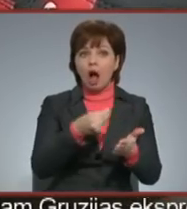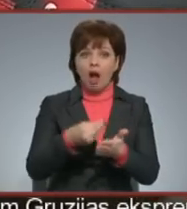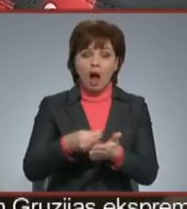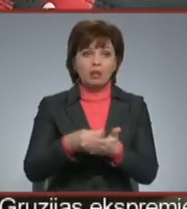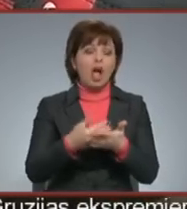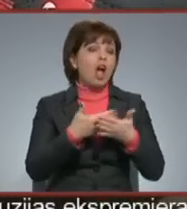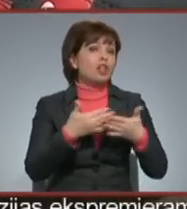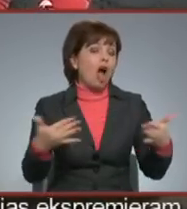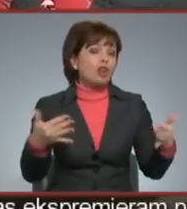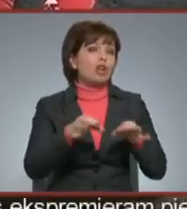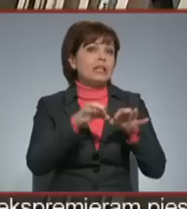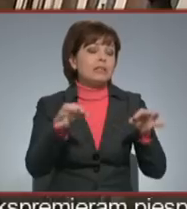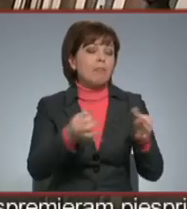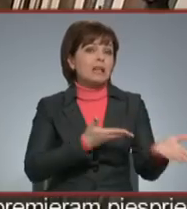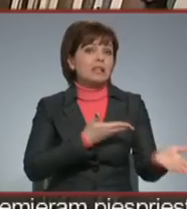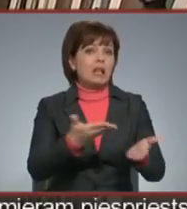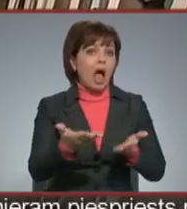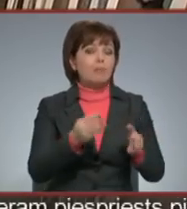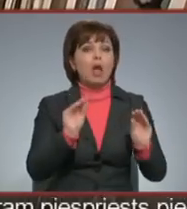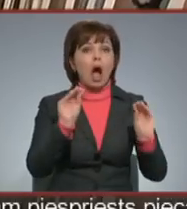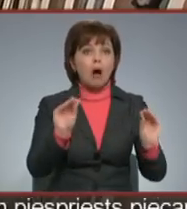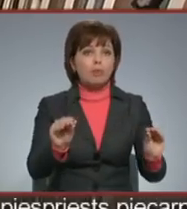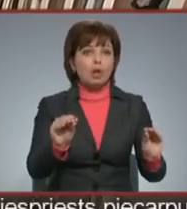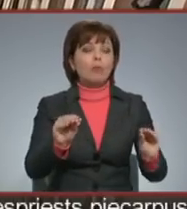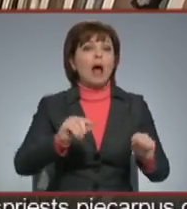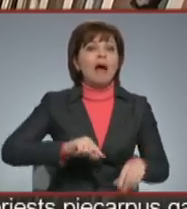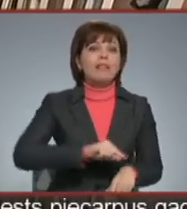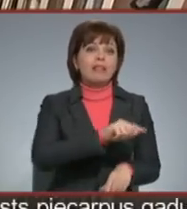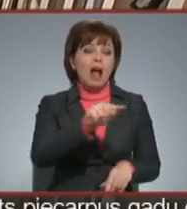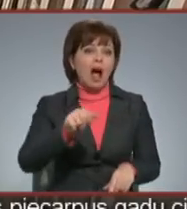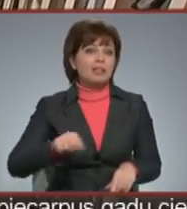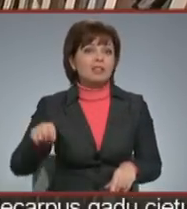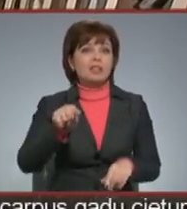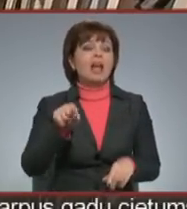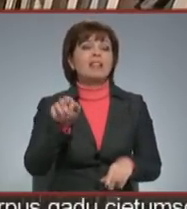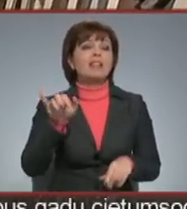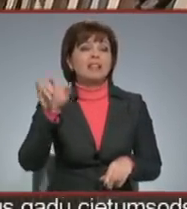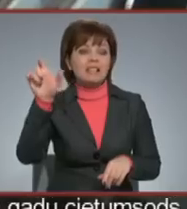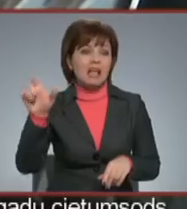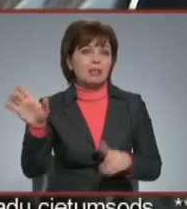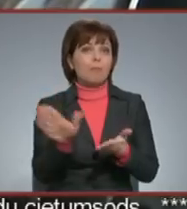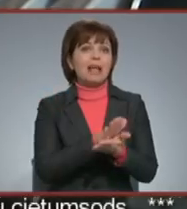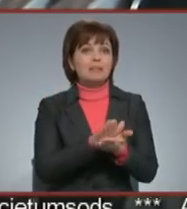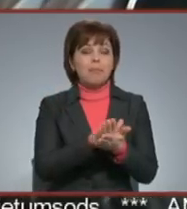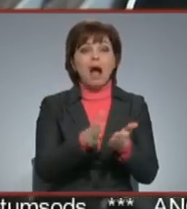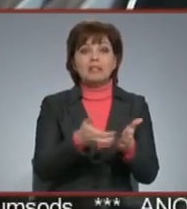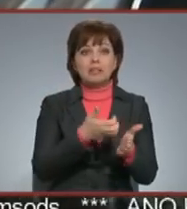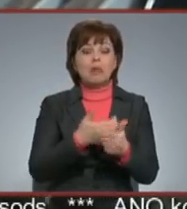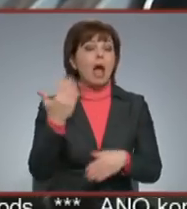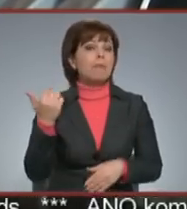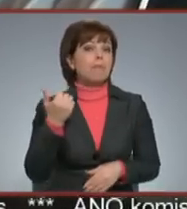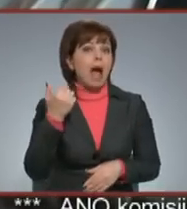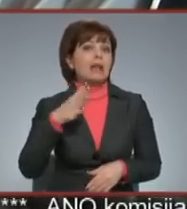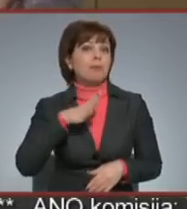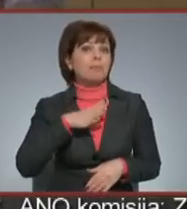dažādu izmēru slēpes un to aprīkojumu, ierīkoja trasi un ik viens tirdzēnietis bez maksas to visu var izmantot. Pērni, kad bija sniegs, daudz